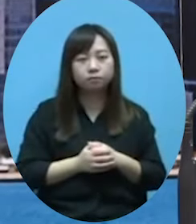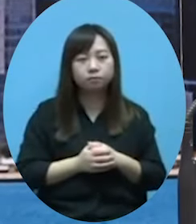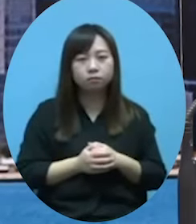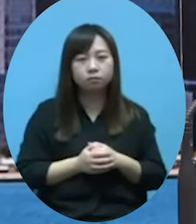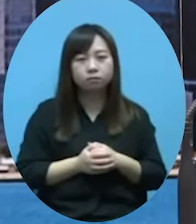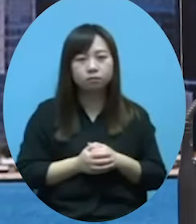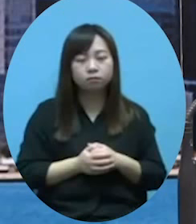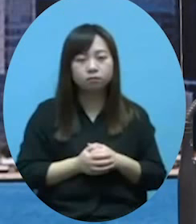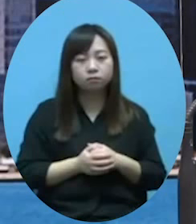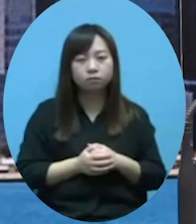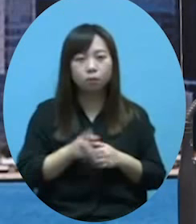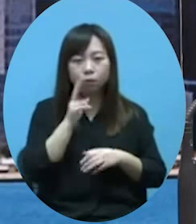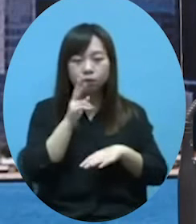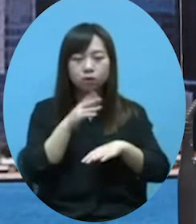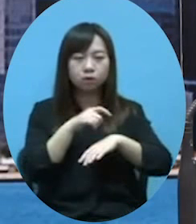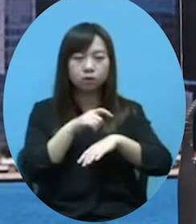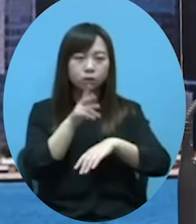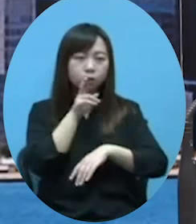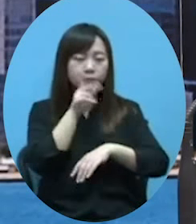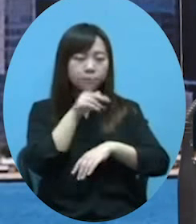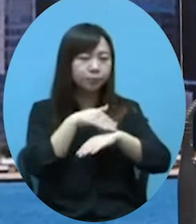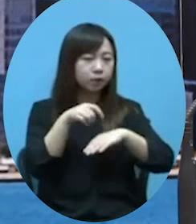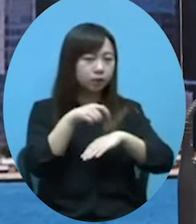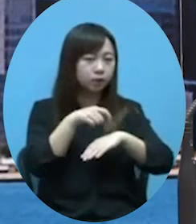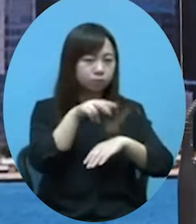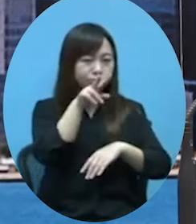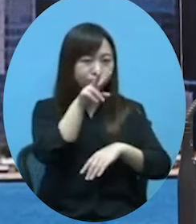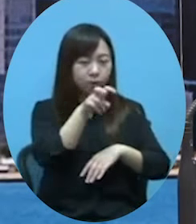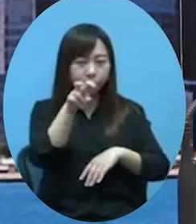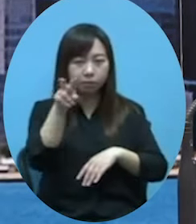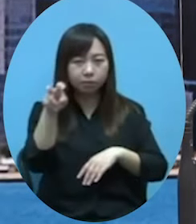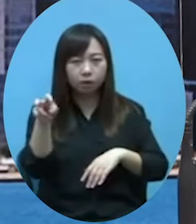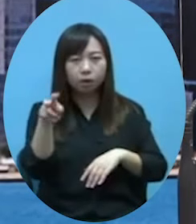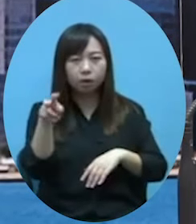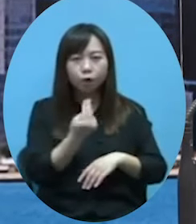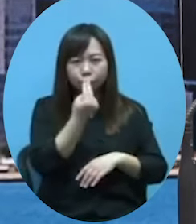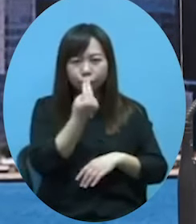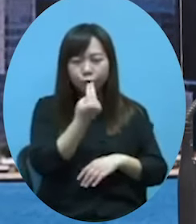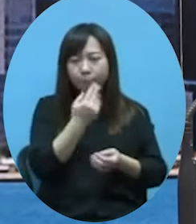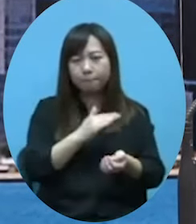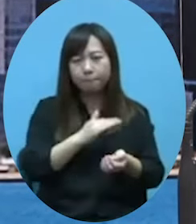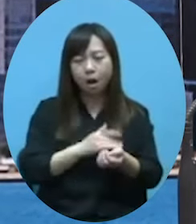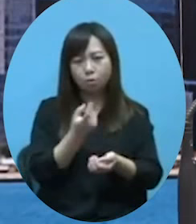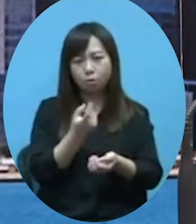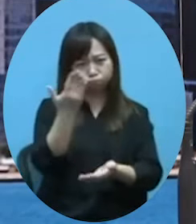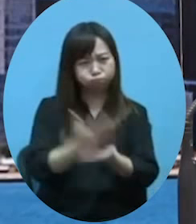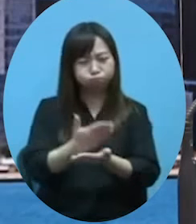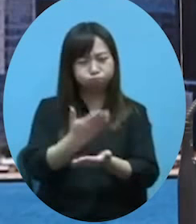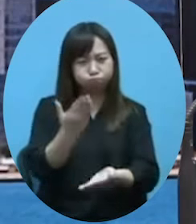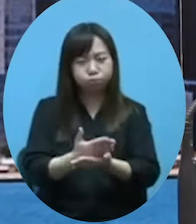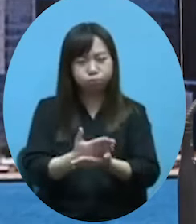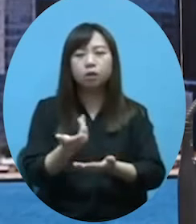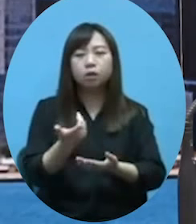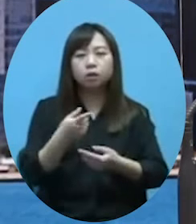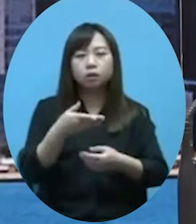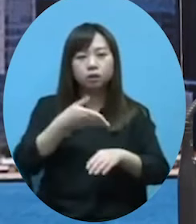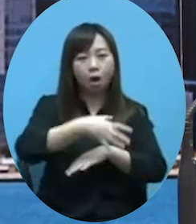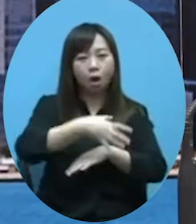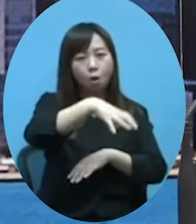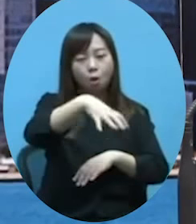說好像平時我們見到是呼吸到病徵那樣所以可能在社區那